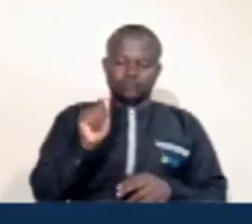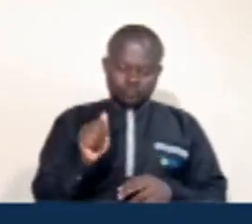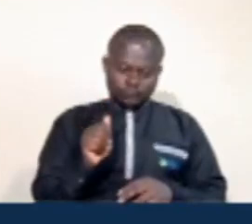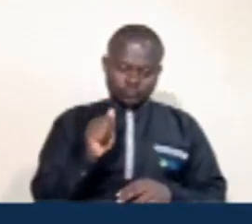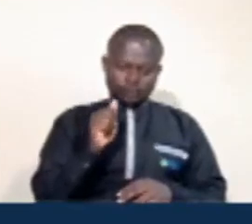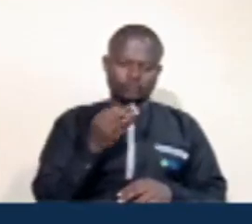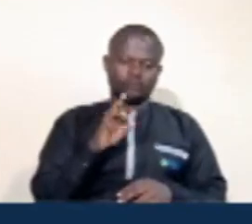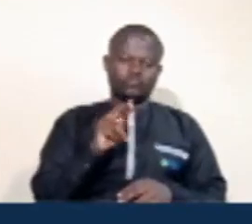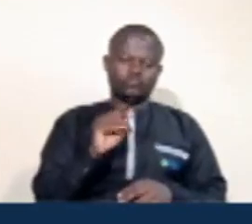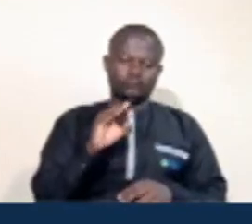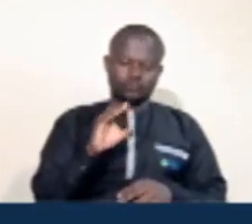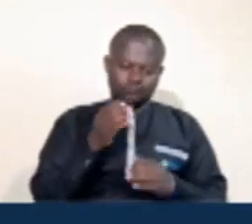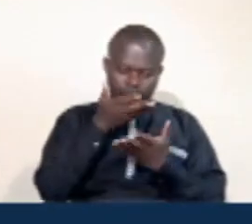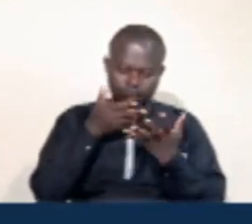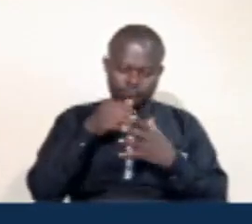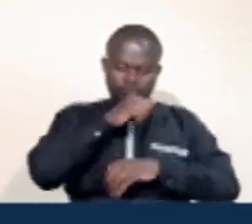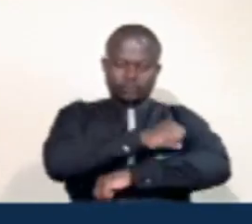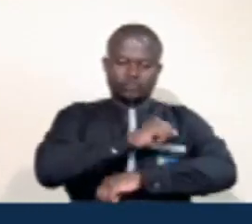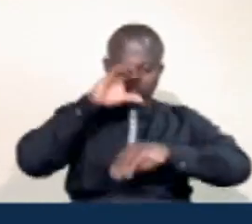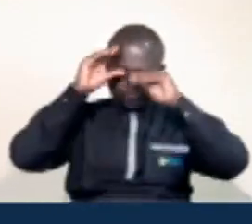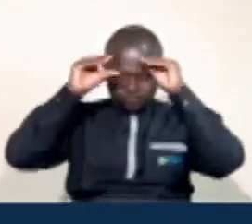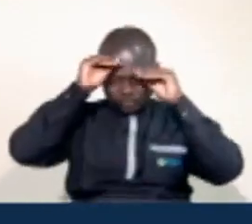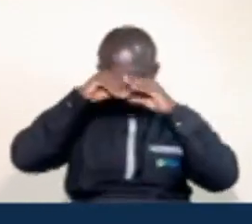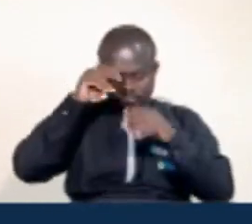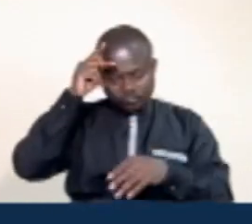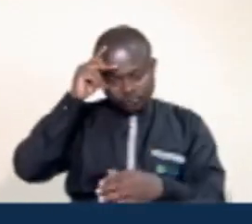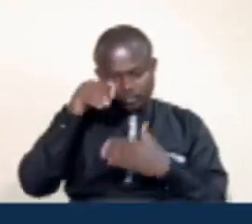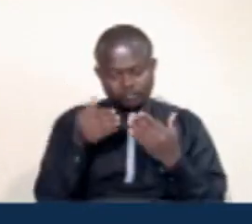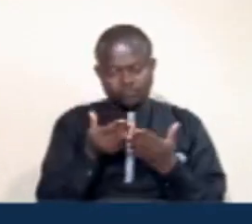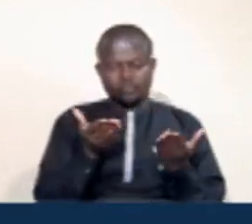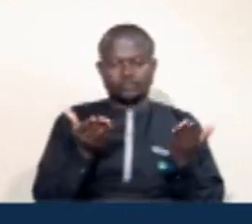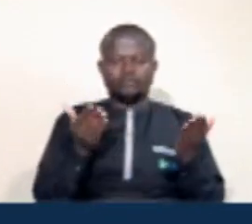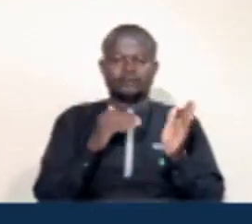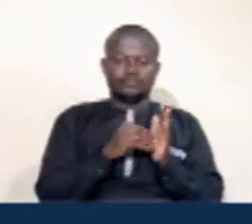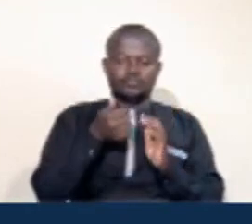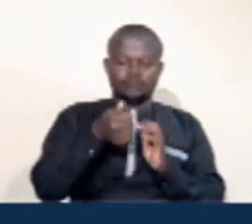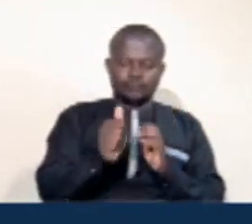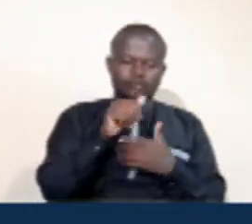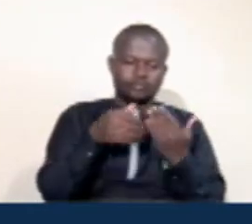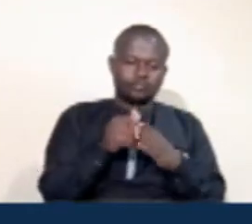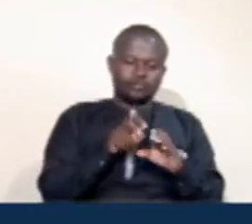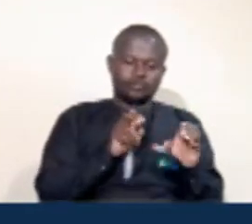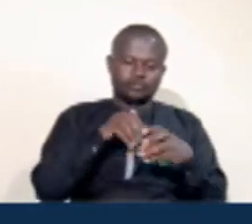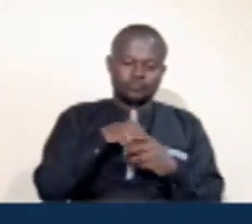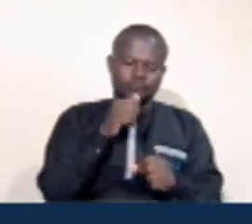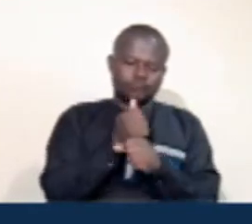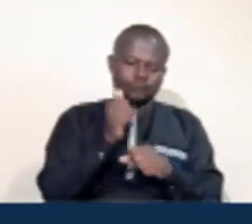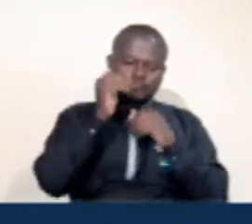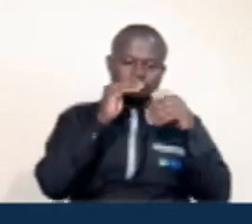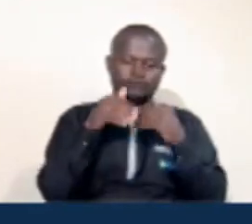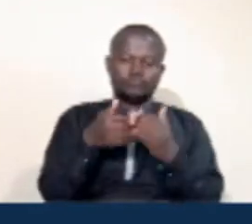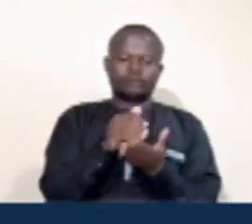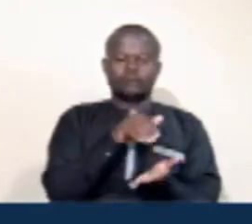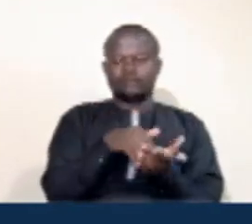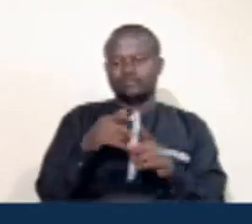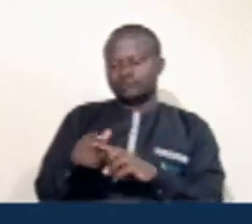ya Forensic Science, aho abanyeshuri biga ubwo bumenyi abo rero nibo bagiye bavamo gukora muri izi nzego muri ibi